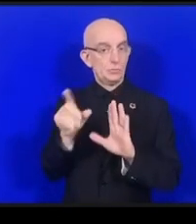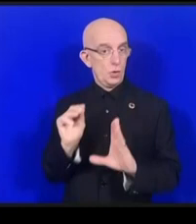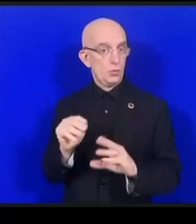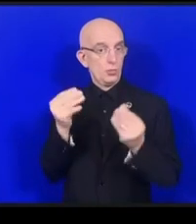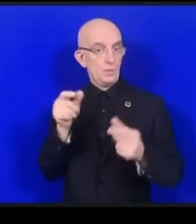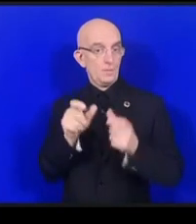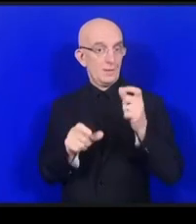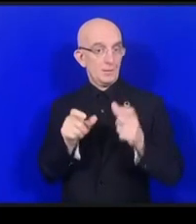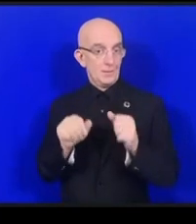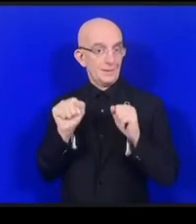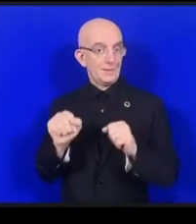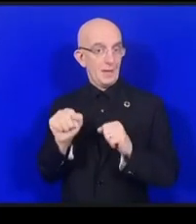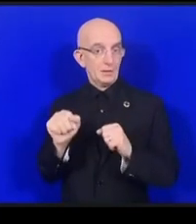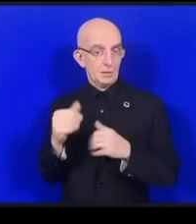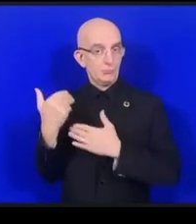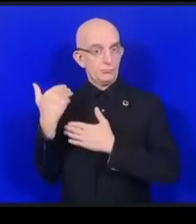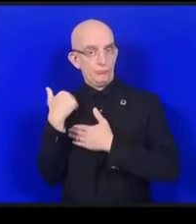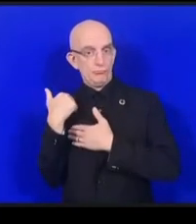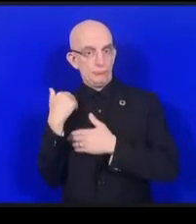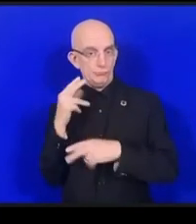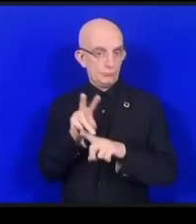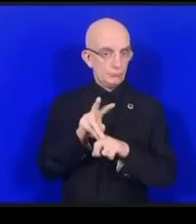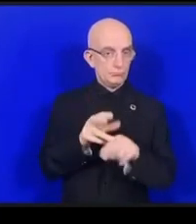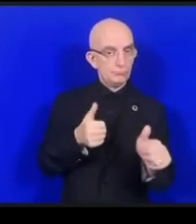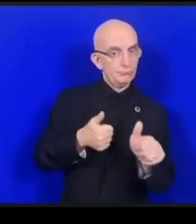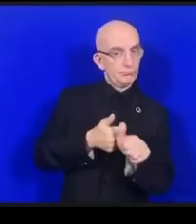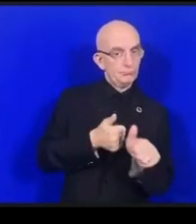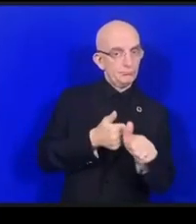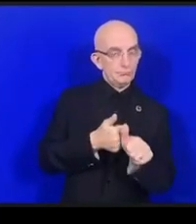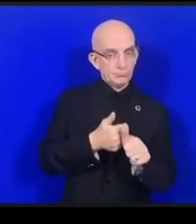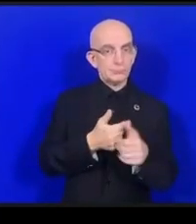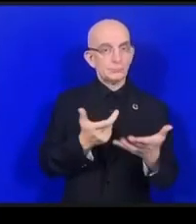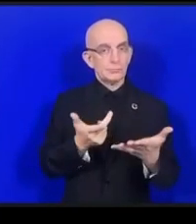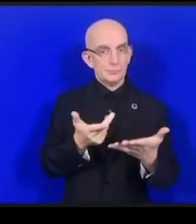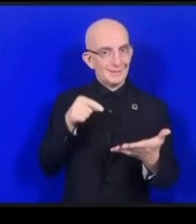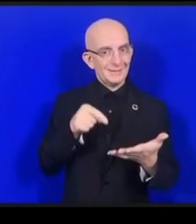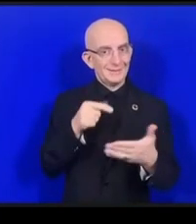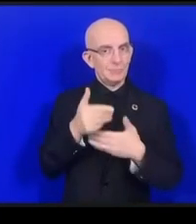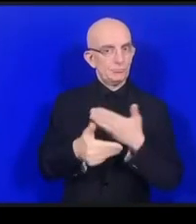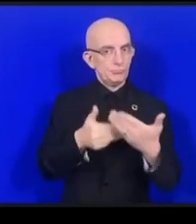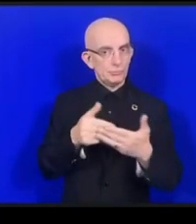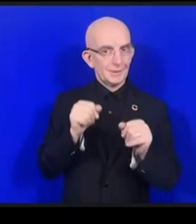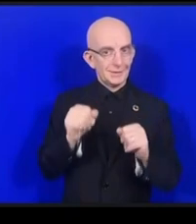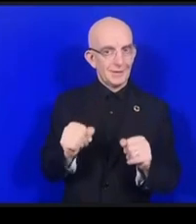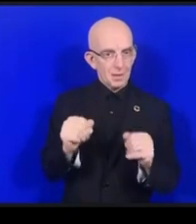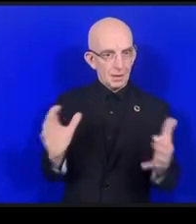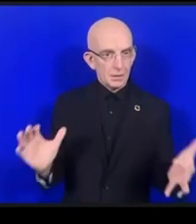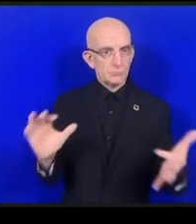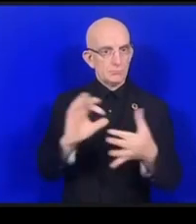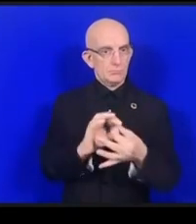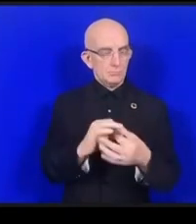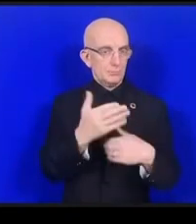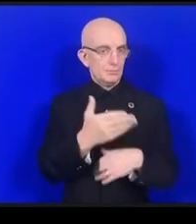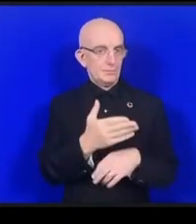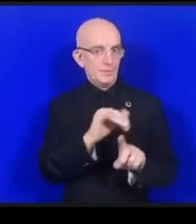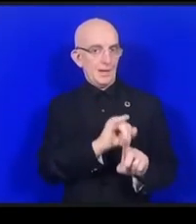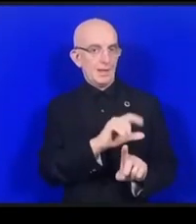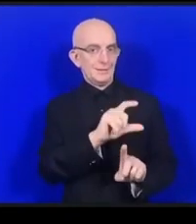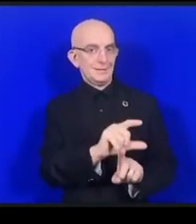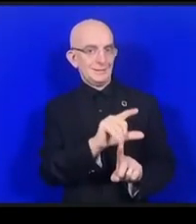году тоже мы понимаем что нельзя недооценивать роль программы